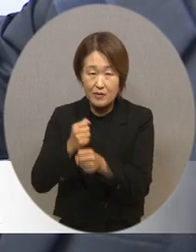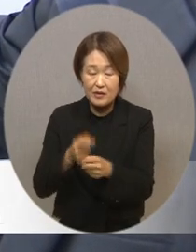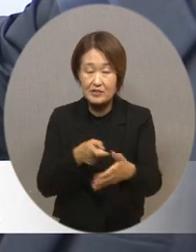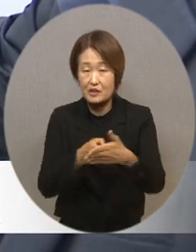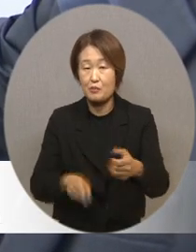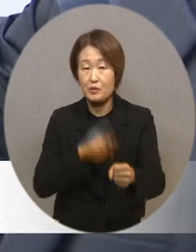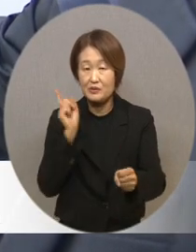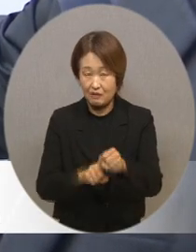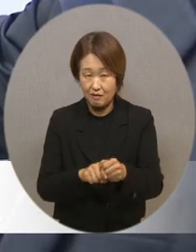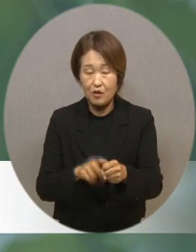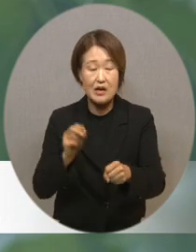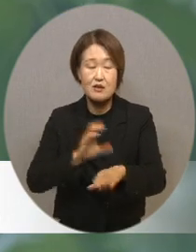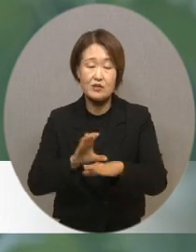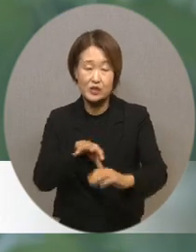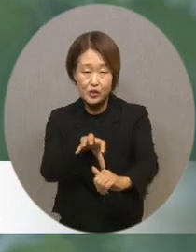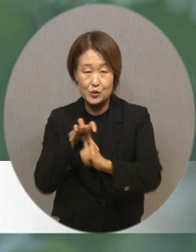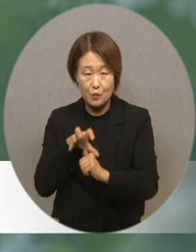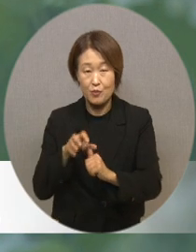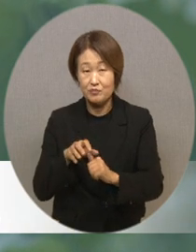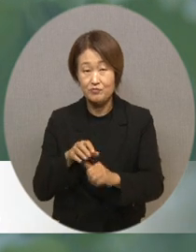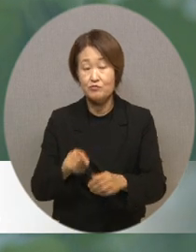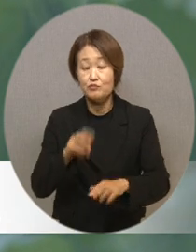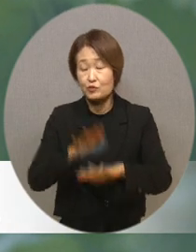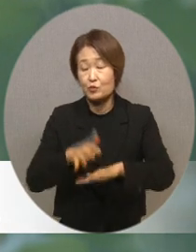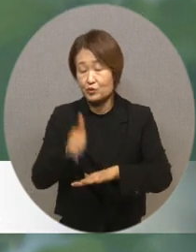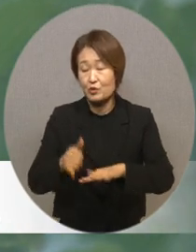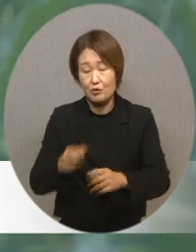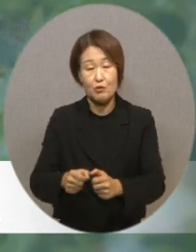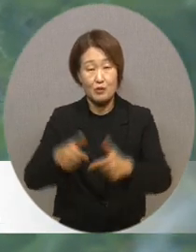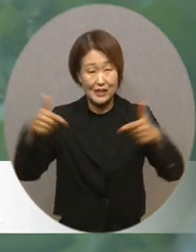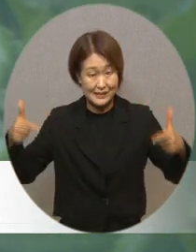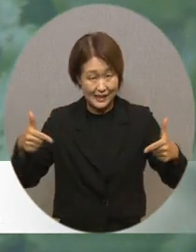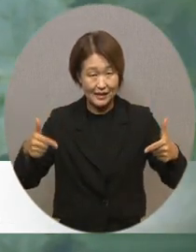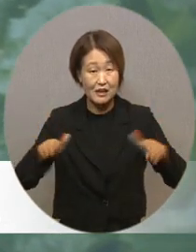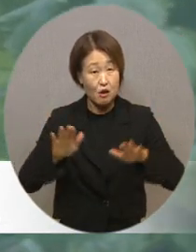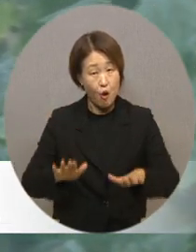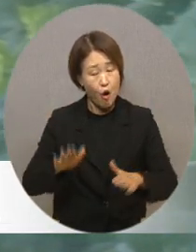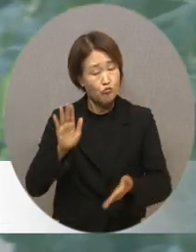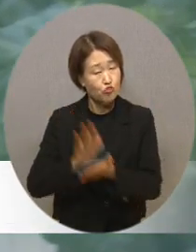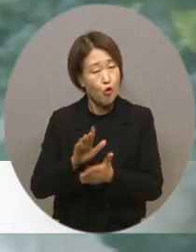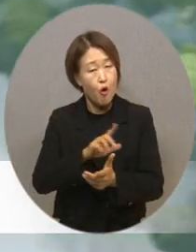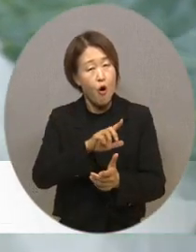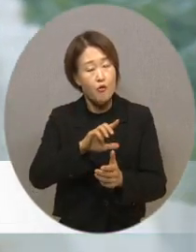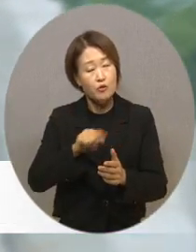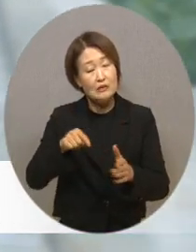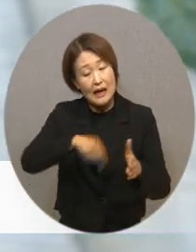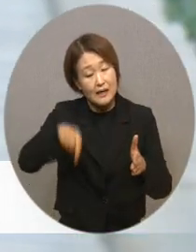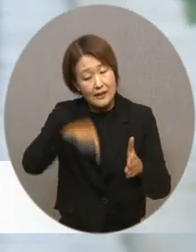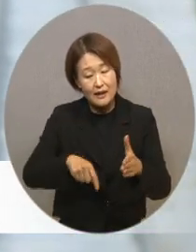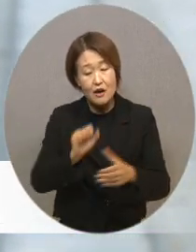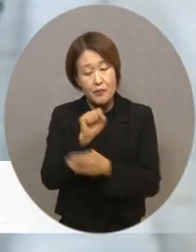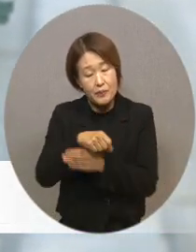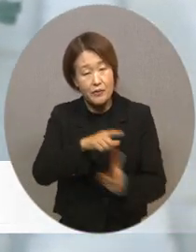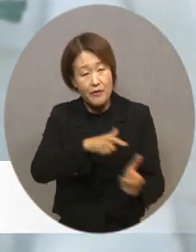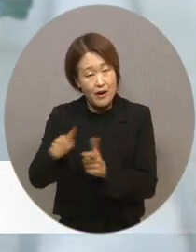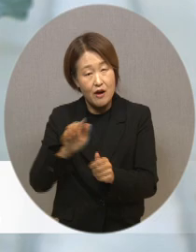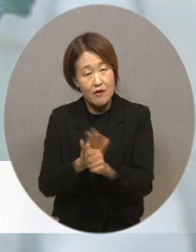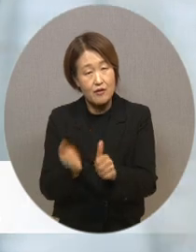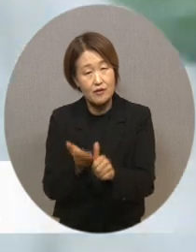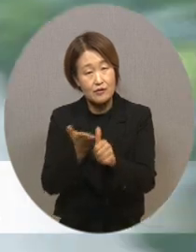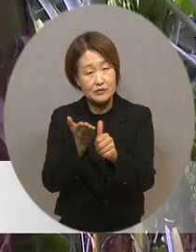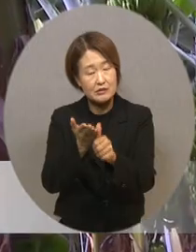스마트 농업 확산으로 전남이 올해에도 꾸준히 아열대 작목 전국 1위의 위상을 굳건히 지킬 수 있을지